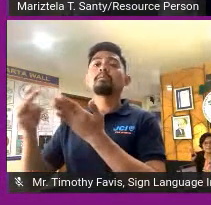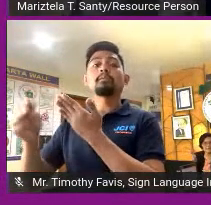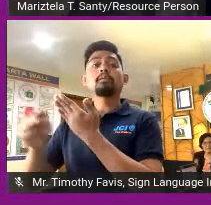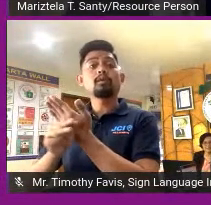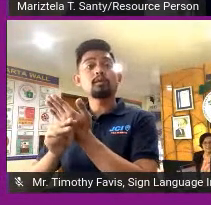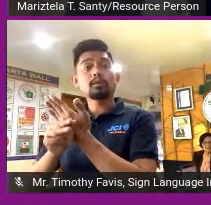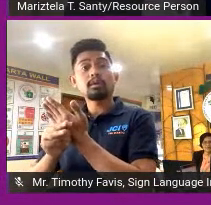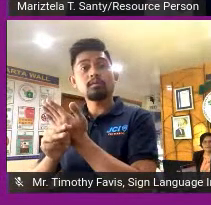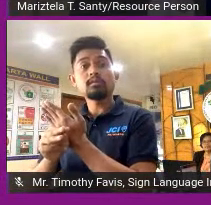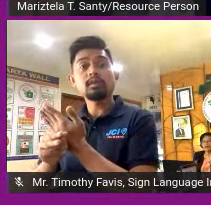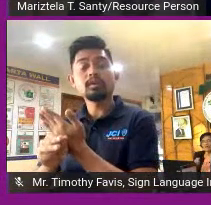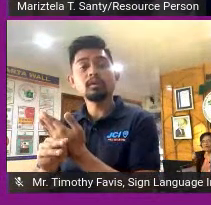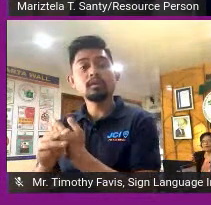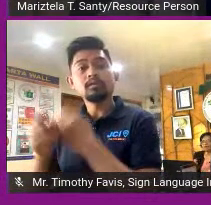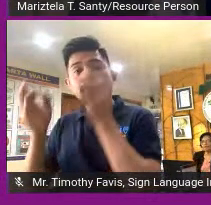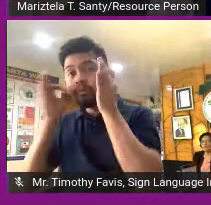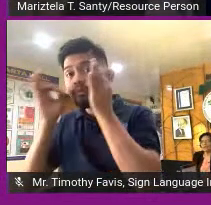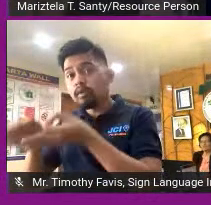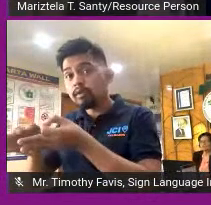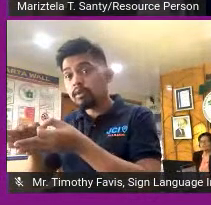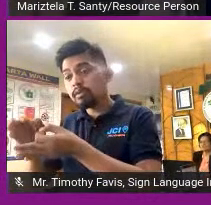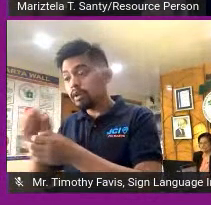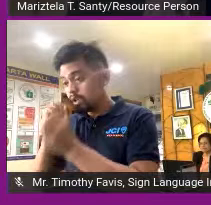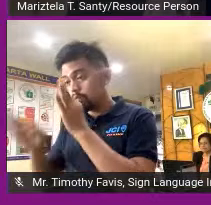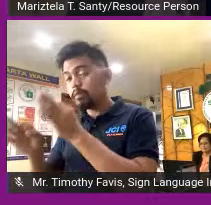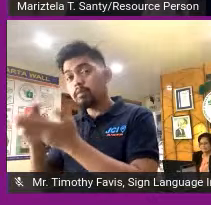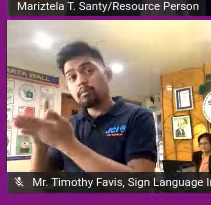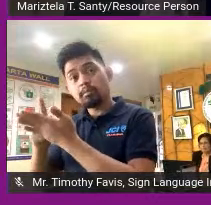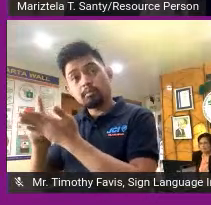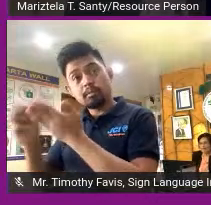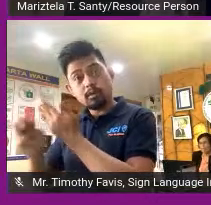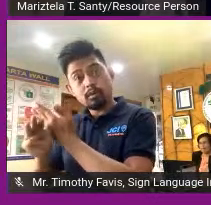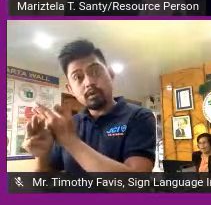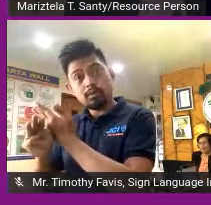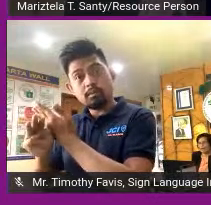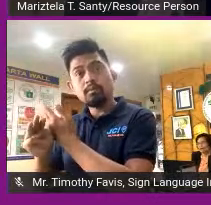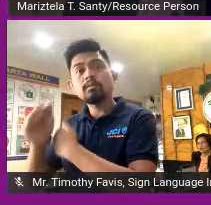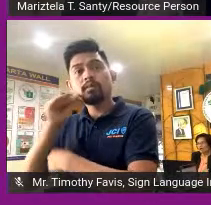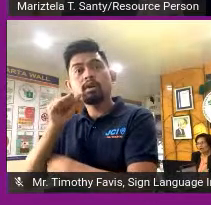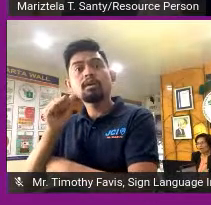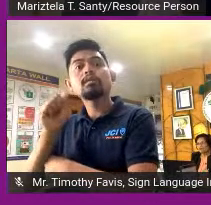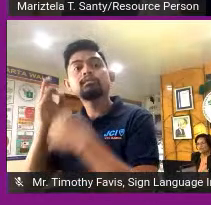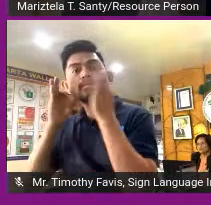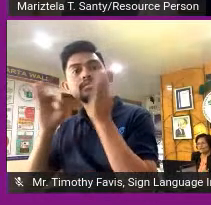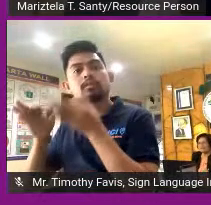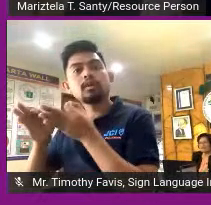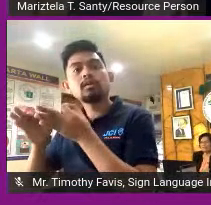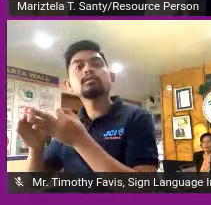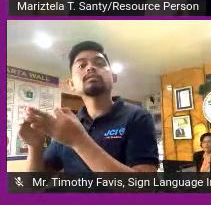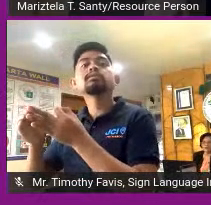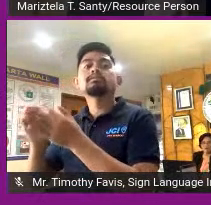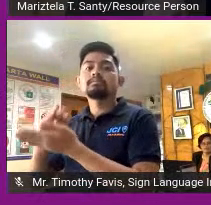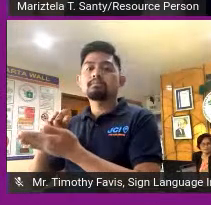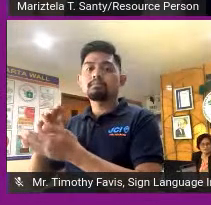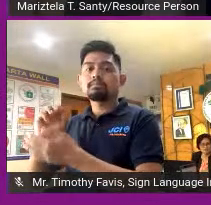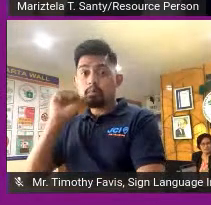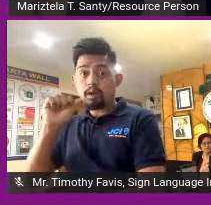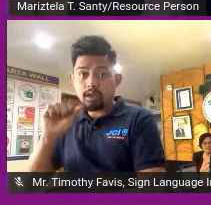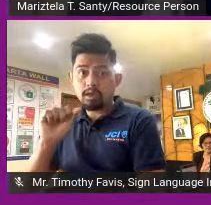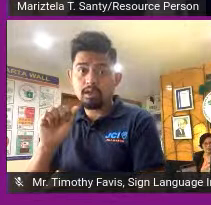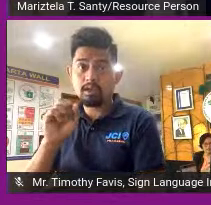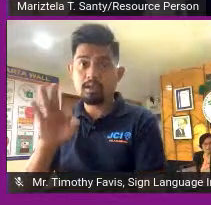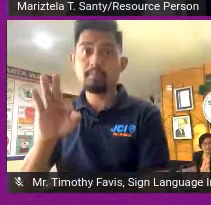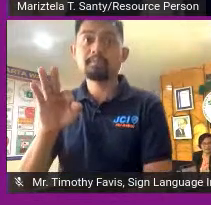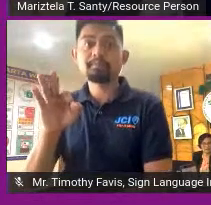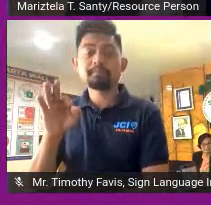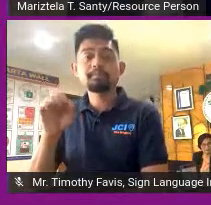naka-sex link. Kasi lalo na noong panahon, ang mga officers natin, mga barangay officials,